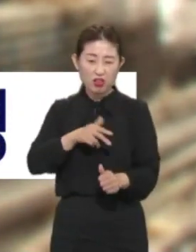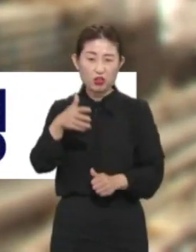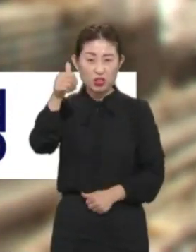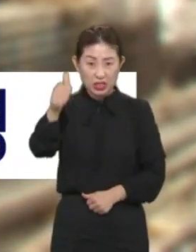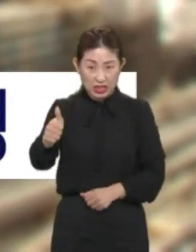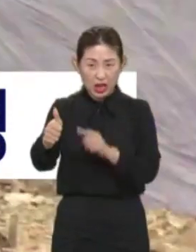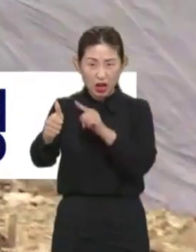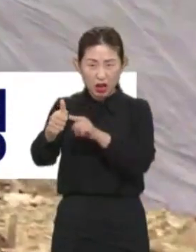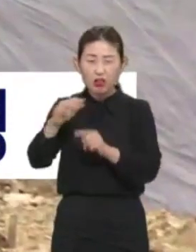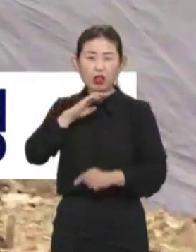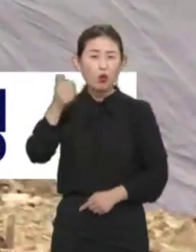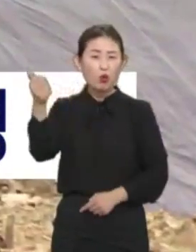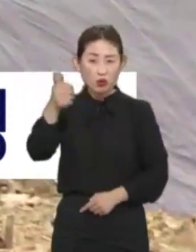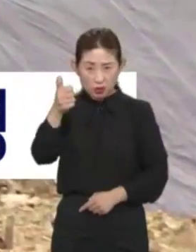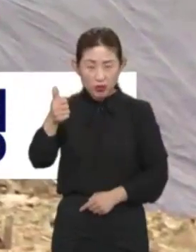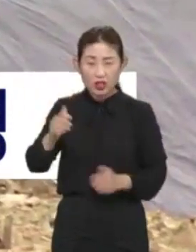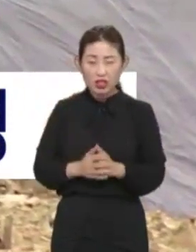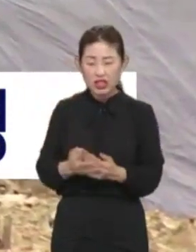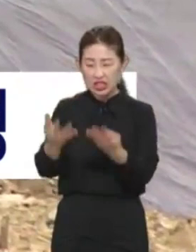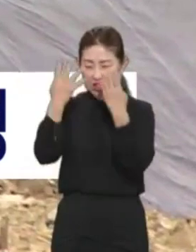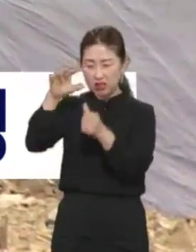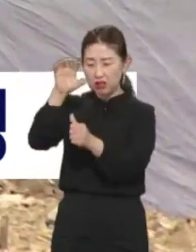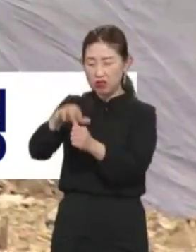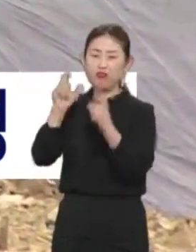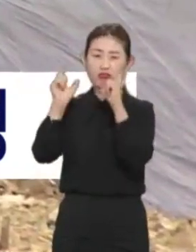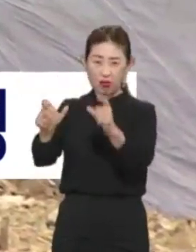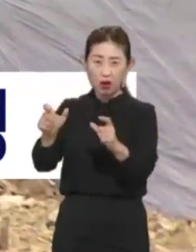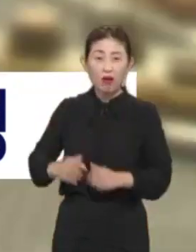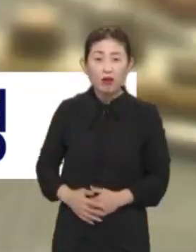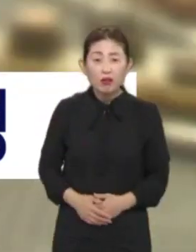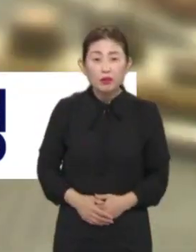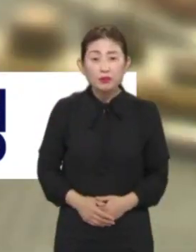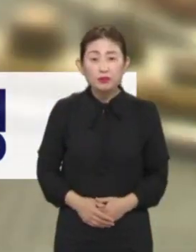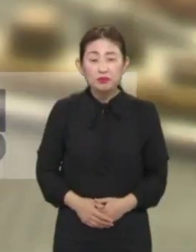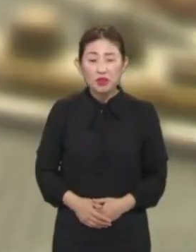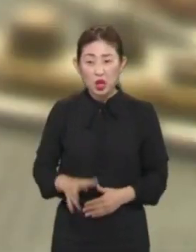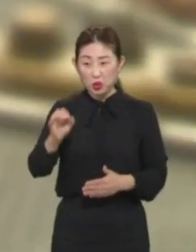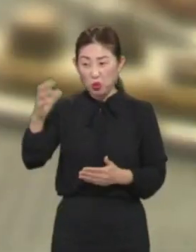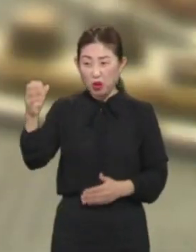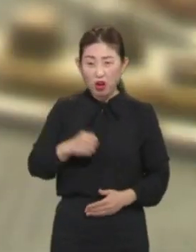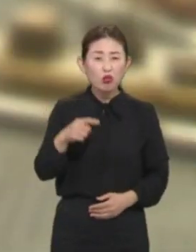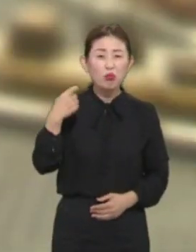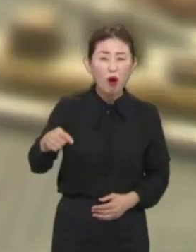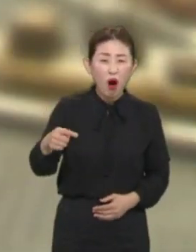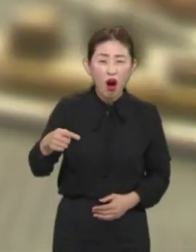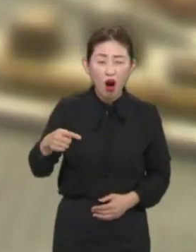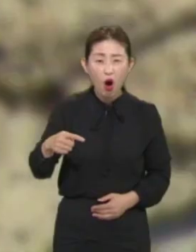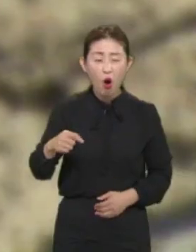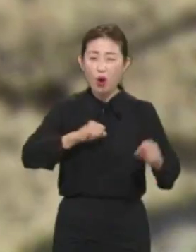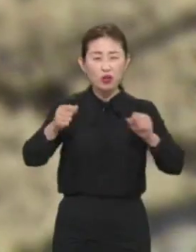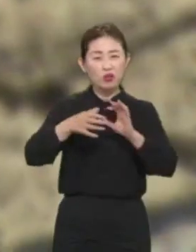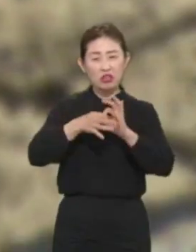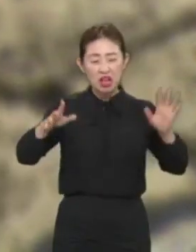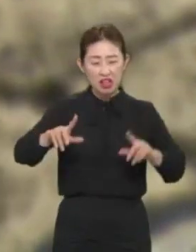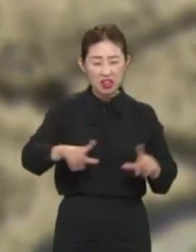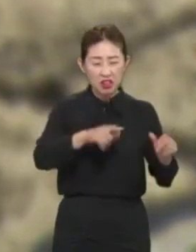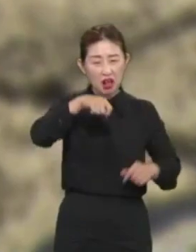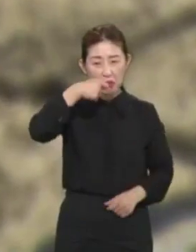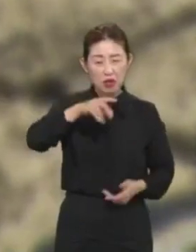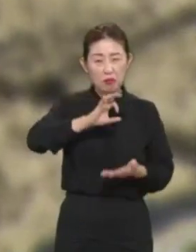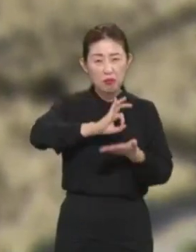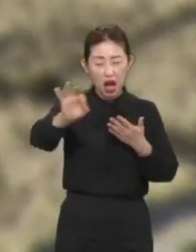건설노조위원장 50대 A씨에게 징역 1년을 선고했습니다. 갈취한 돈 대부분은 노조 활동과 무관한 생활비와